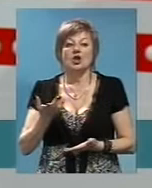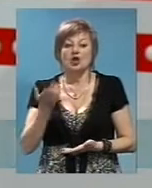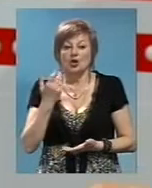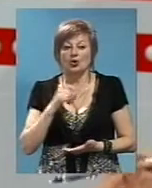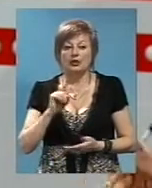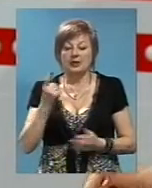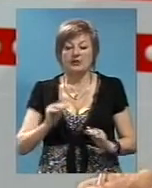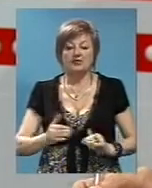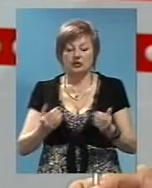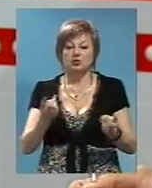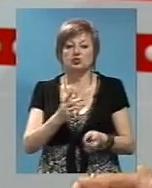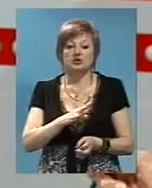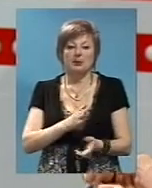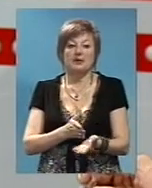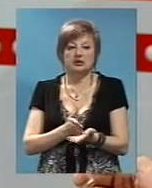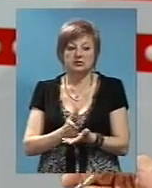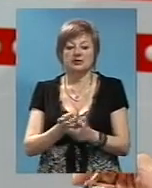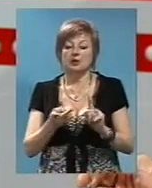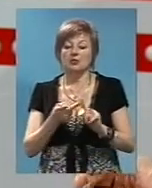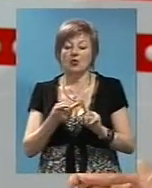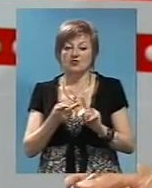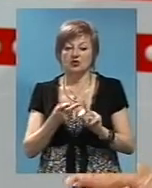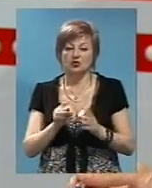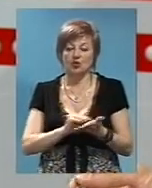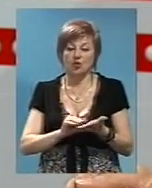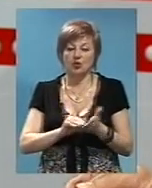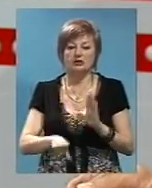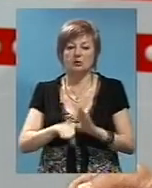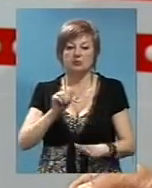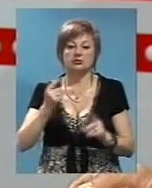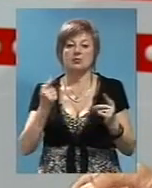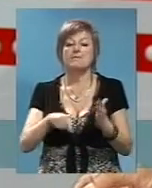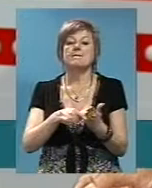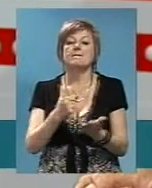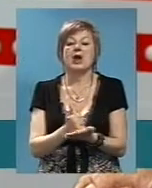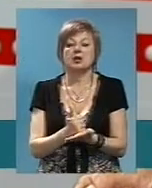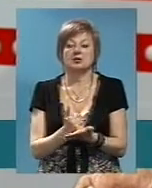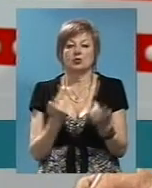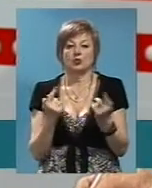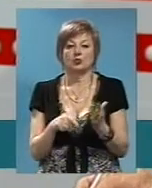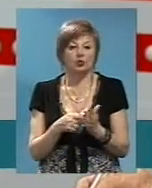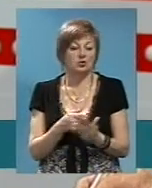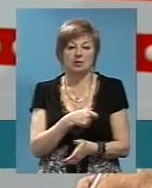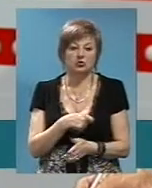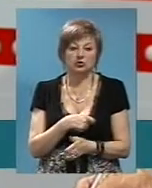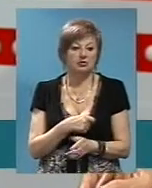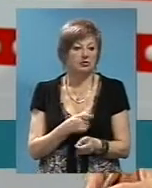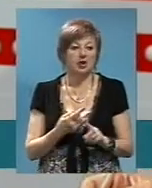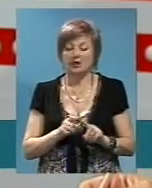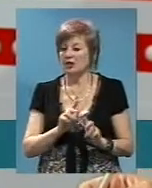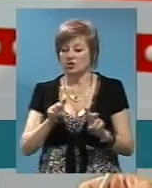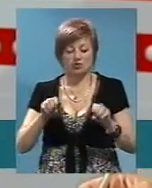першому етапі треба було йти на повторні вибори мерам крупних міст і депутатам, ніхто ці рішення, безумовно, не